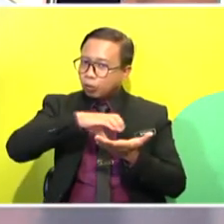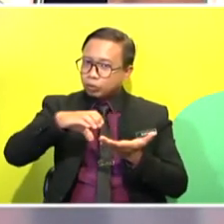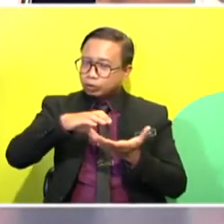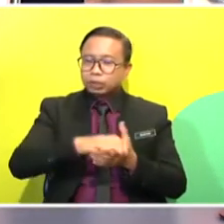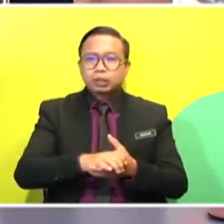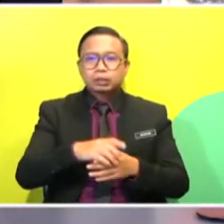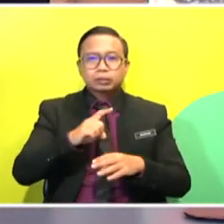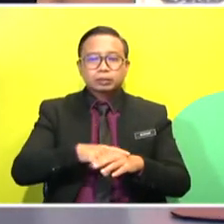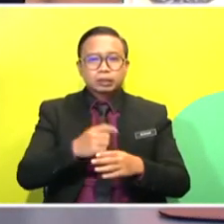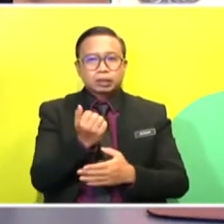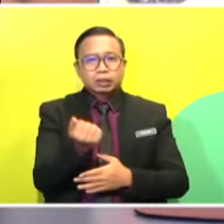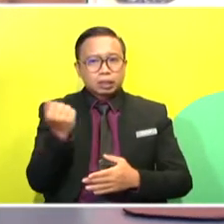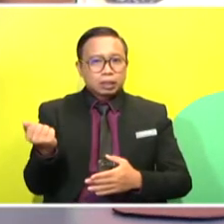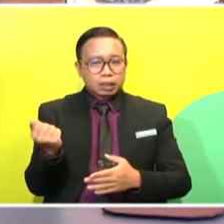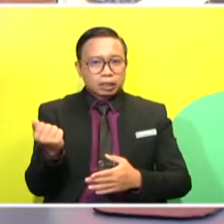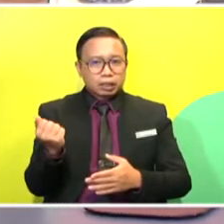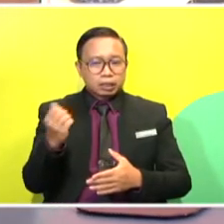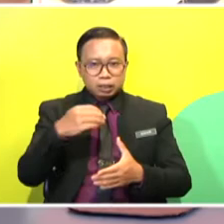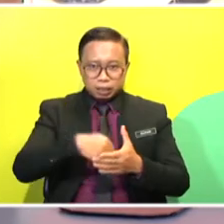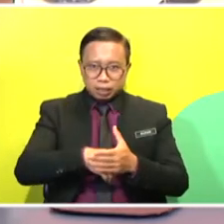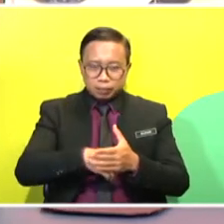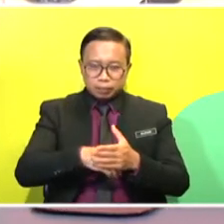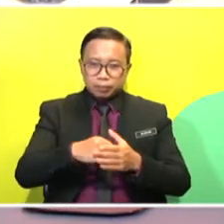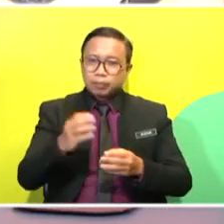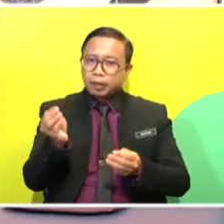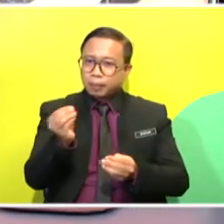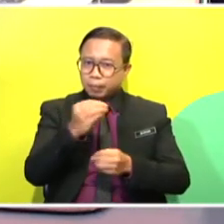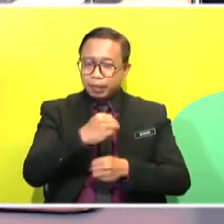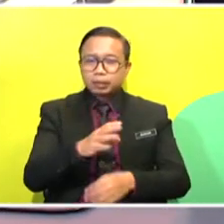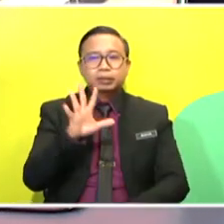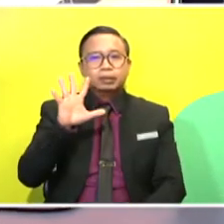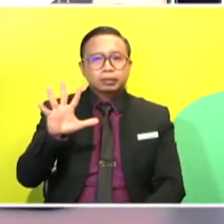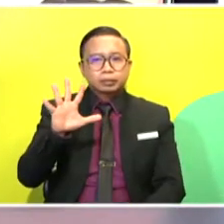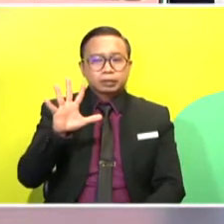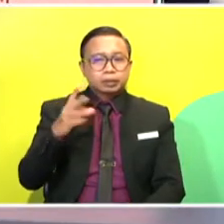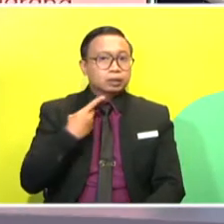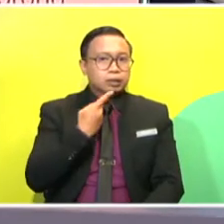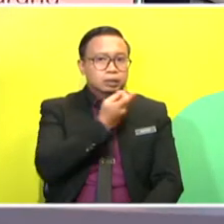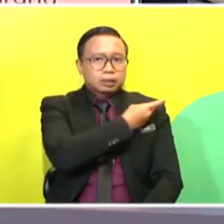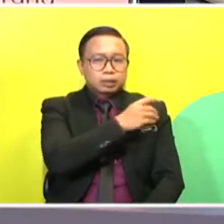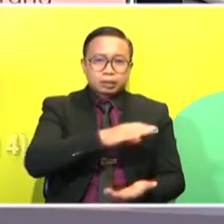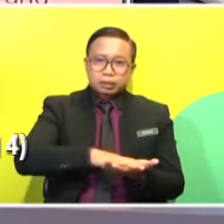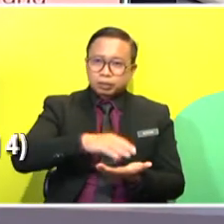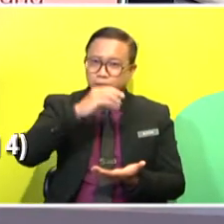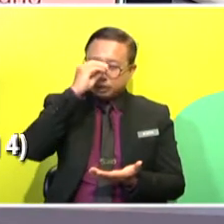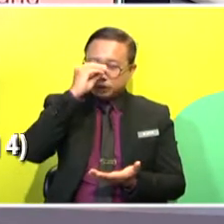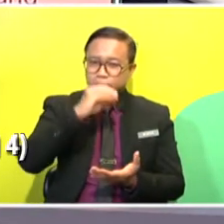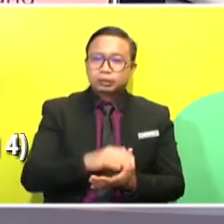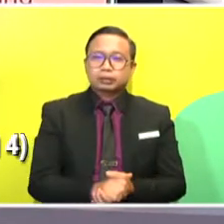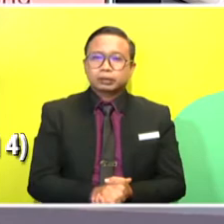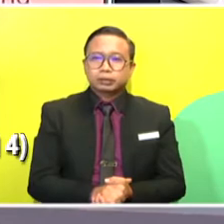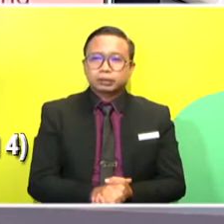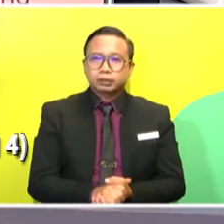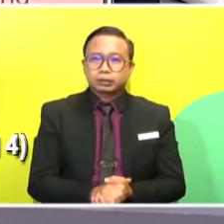kepada perkakas komputer di dalam makmal. Yang Betul. Kelima, cikgu, kita belajar dilarang mengusik sebarang